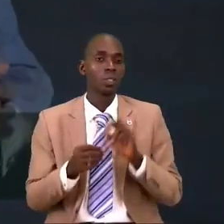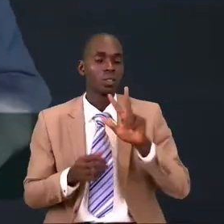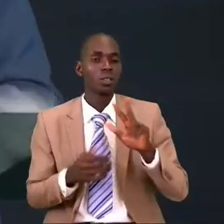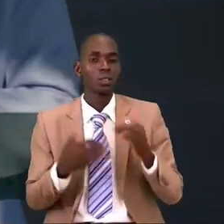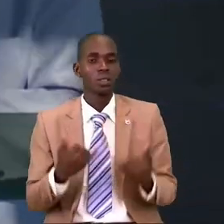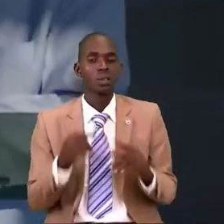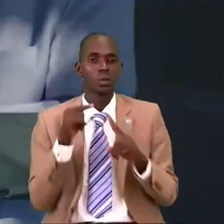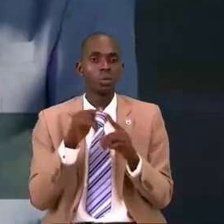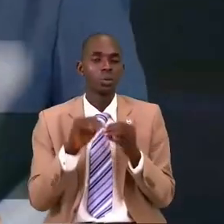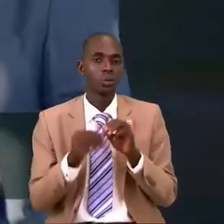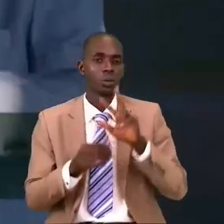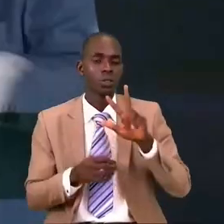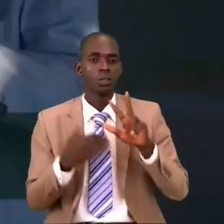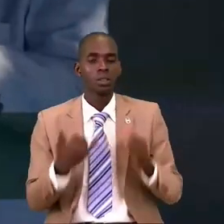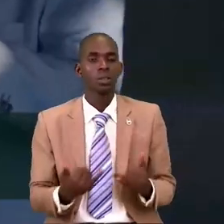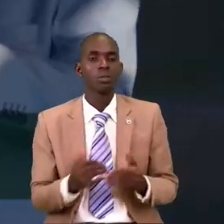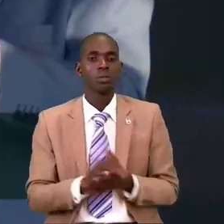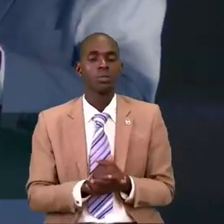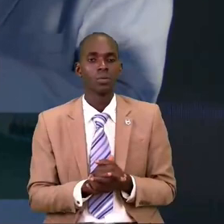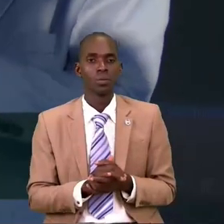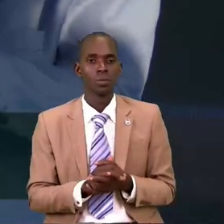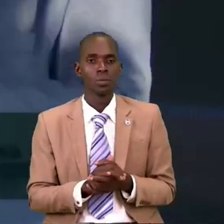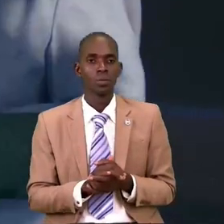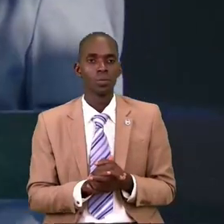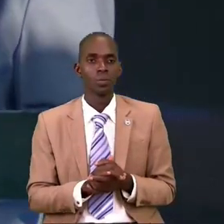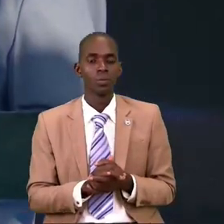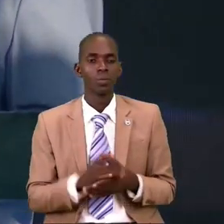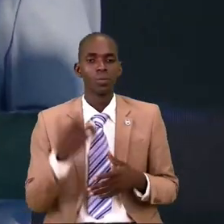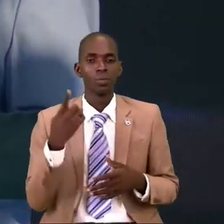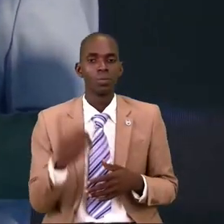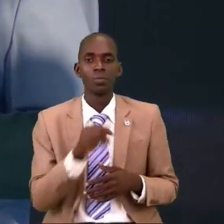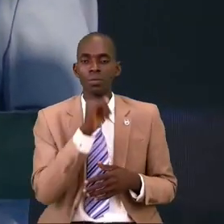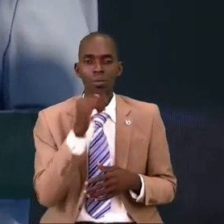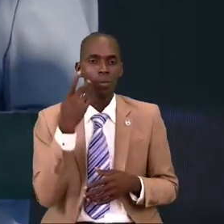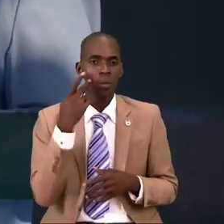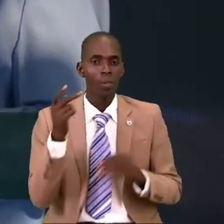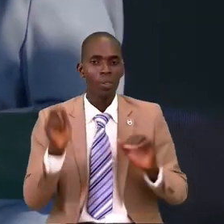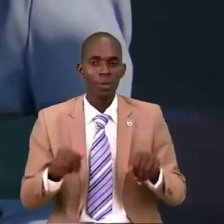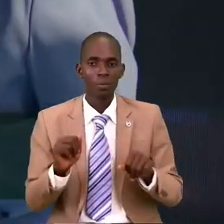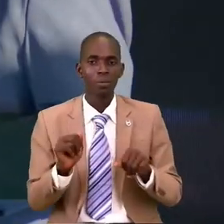La conquête invincible grâce à la loyauté